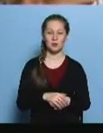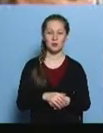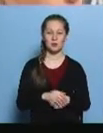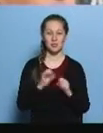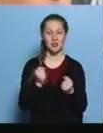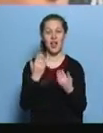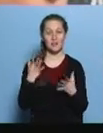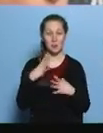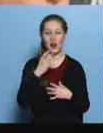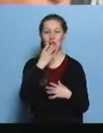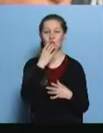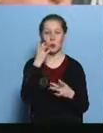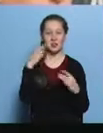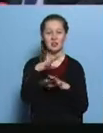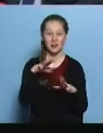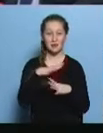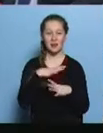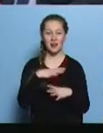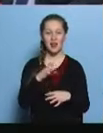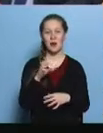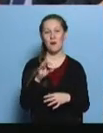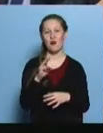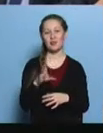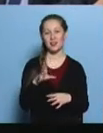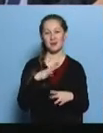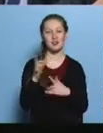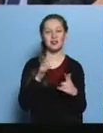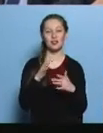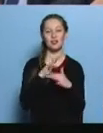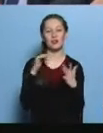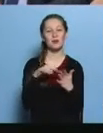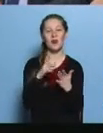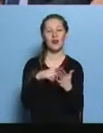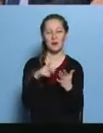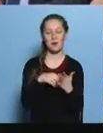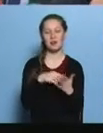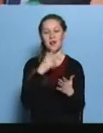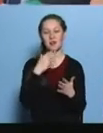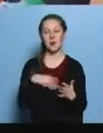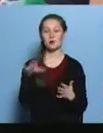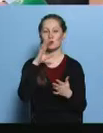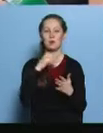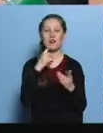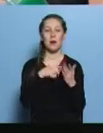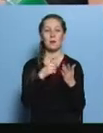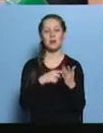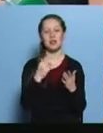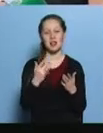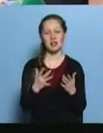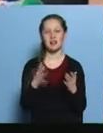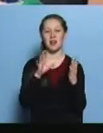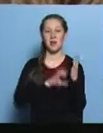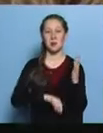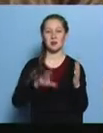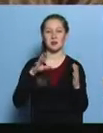были в теплых странах? У Богдана Зайцева было заготовлено еще много вопросов. Дед Мороз успел ответить на пару из них. После чего вера